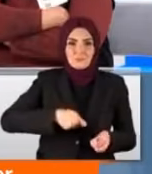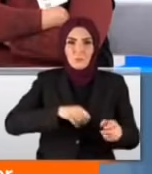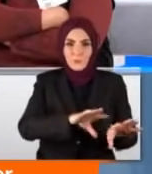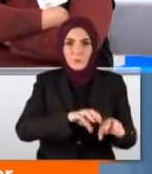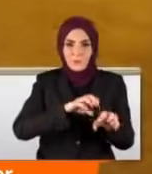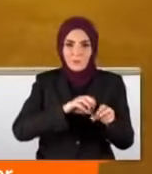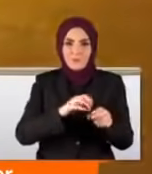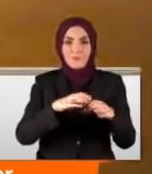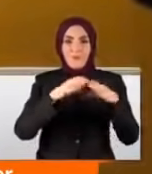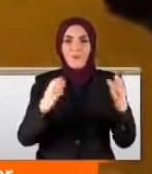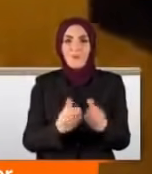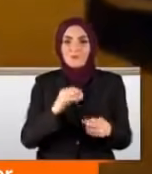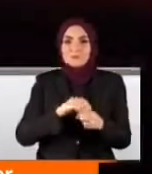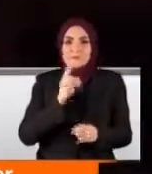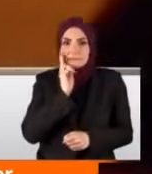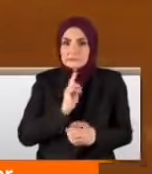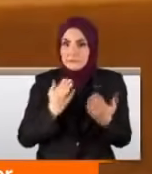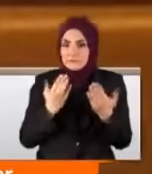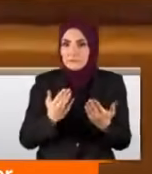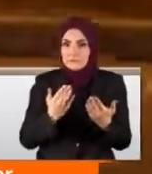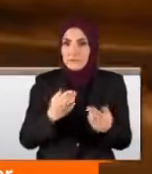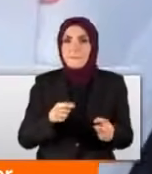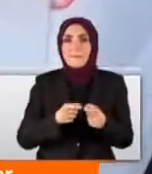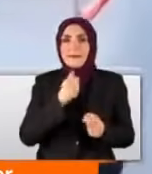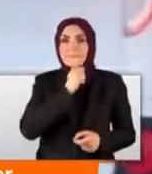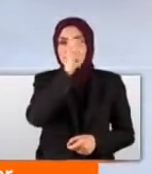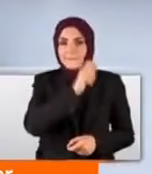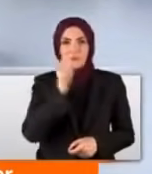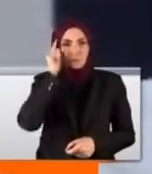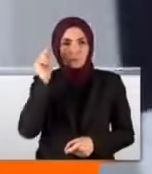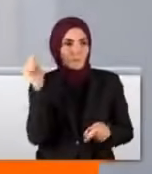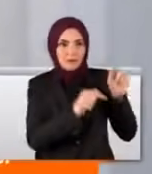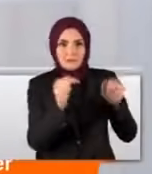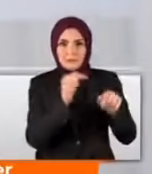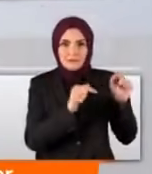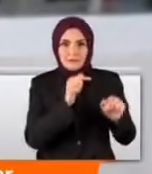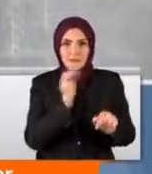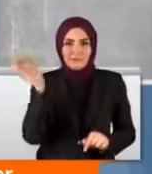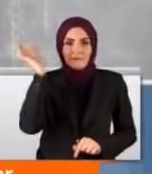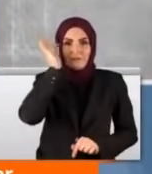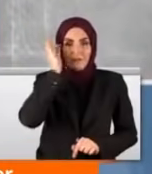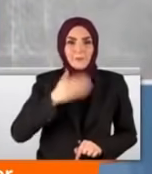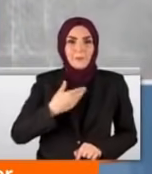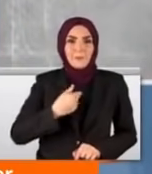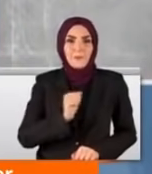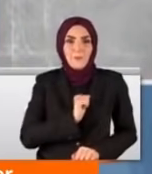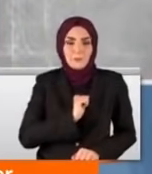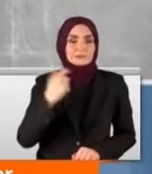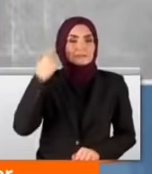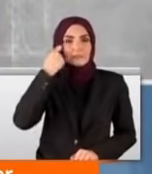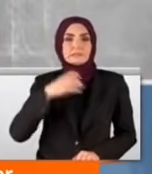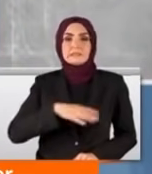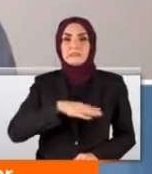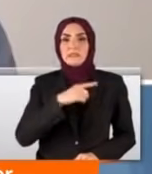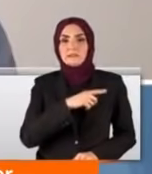Bahri Maraşlı şüphelerin kendi üzerinde yoğunlaştığını fark edince paniğe kapıldı ve intihar etmeye kalktı. Gözaltına alınacağından korktuğu için